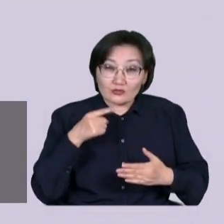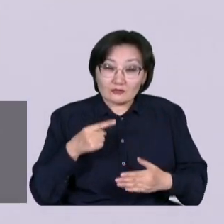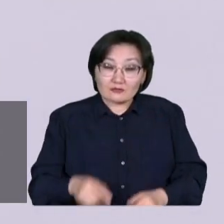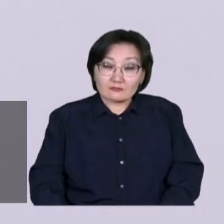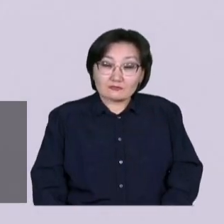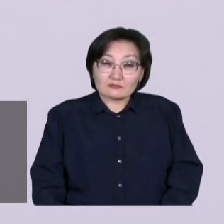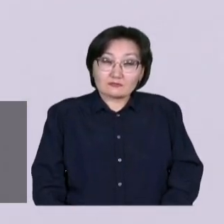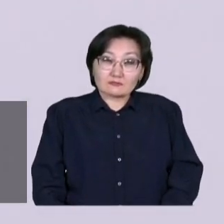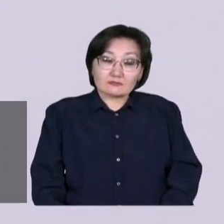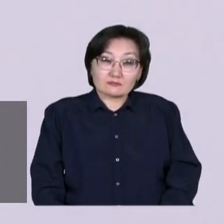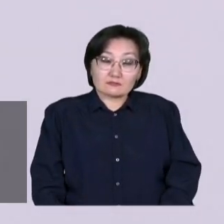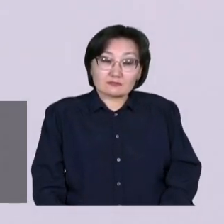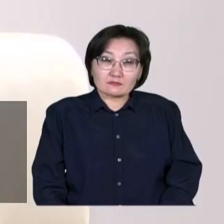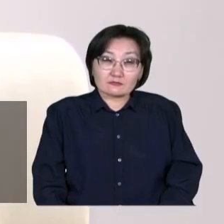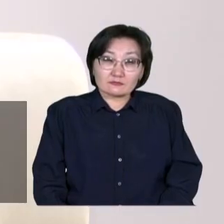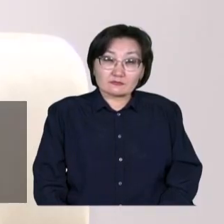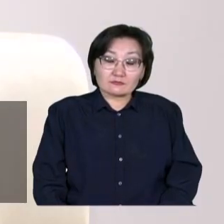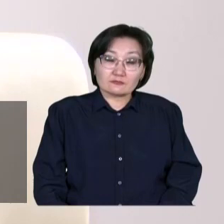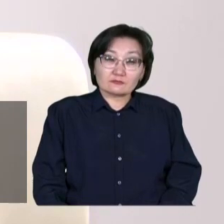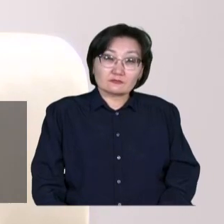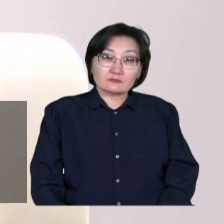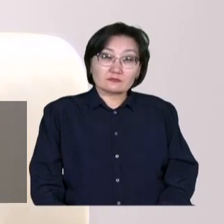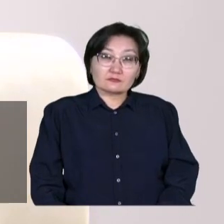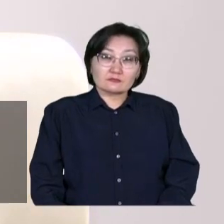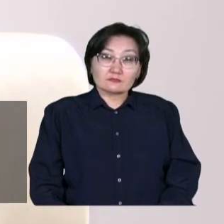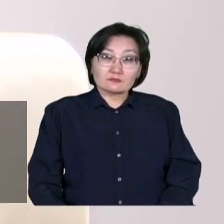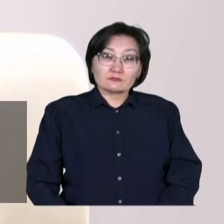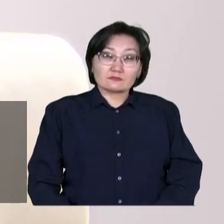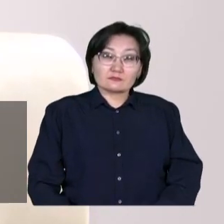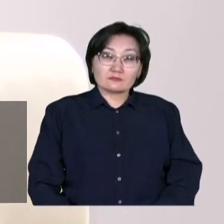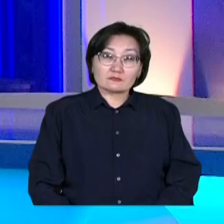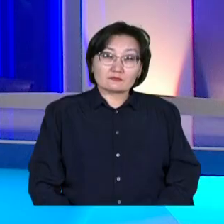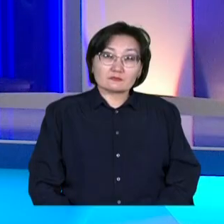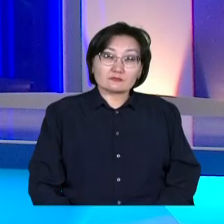Жұлдыз Қайрат Пархат Тәжібаев, Алматы телеарнасы Атырау облысынан.